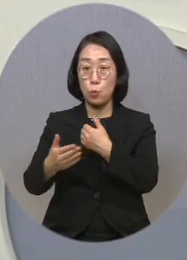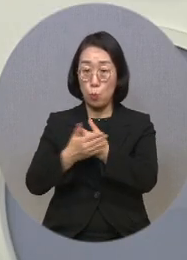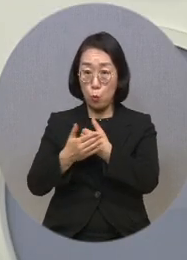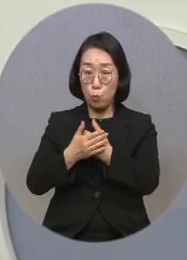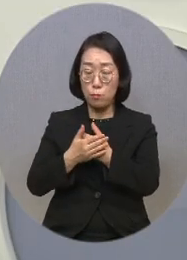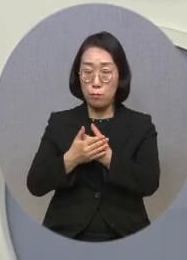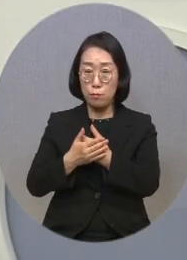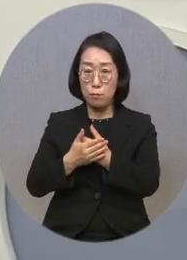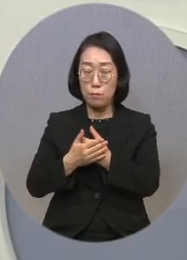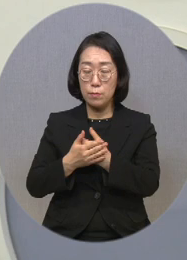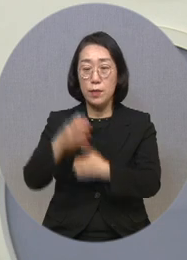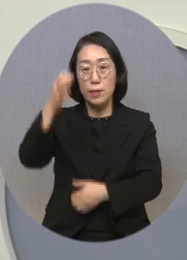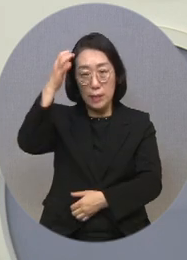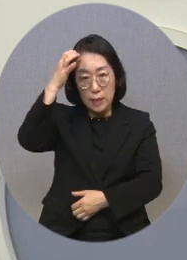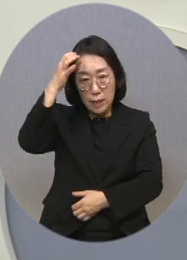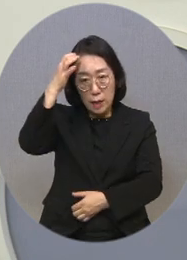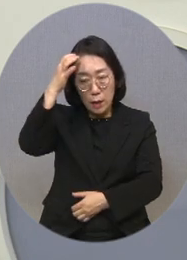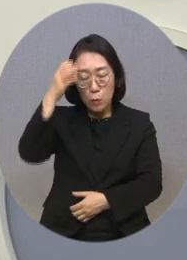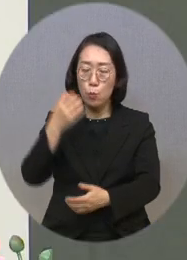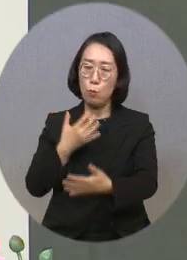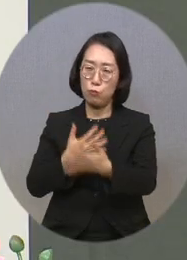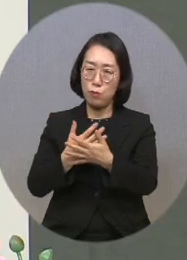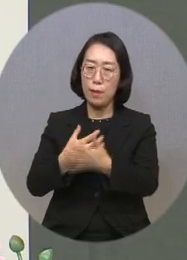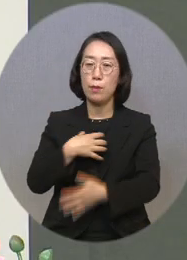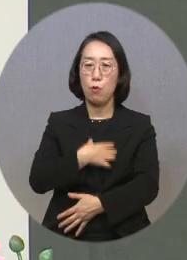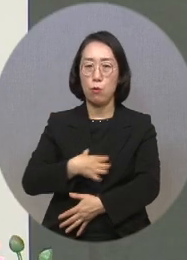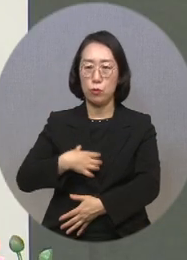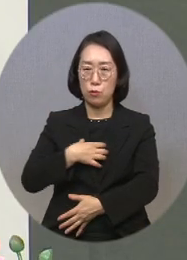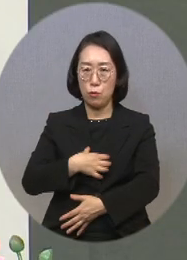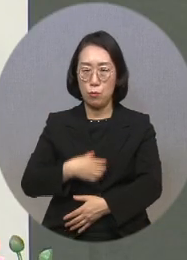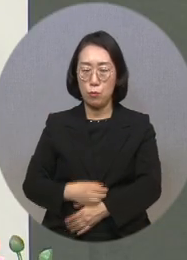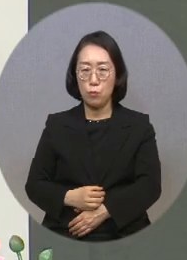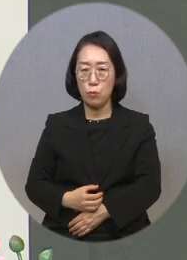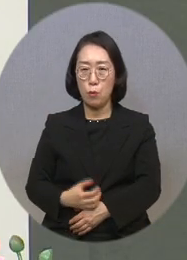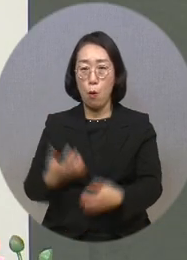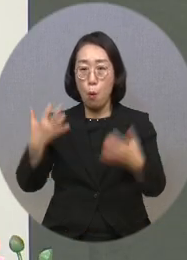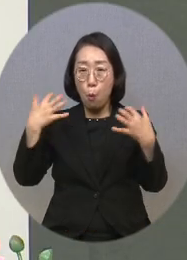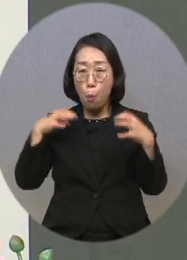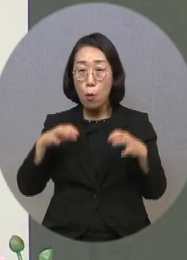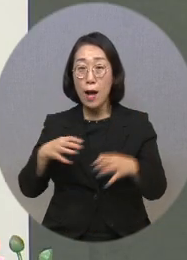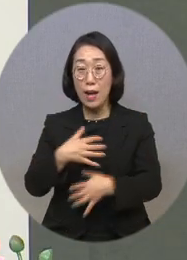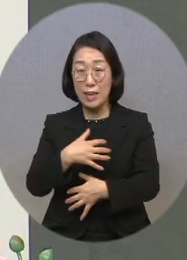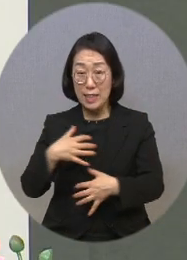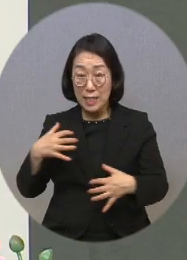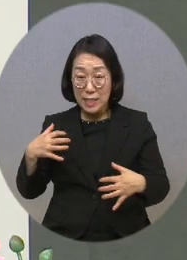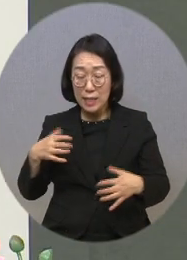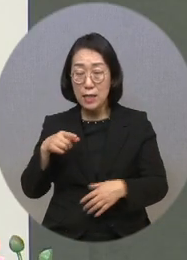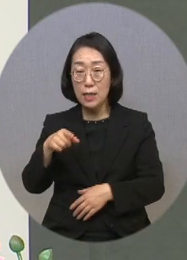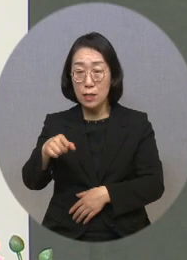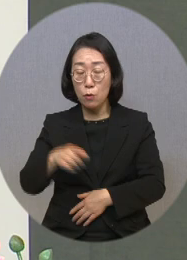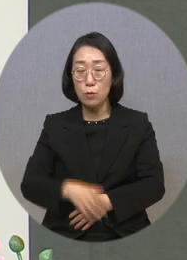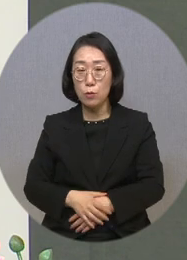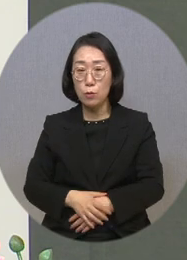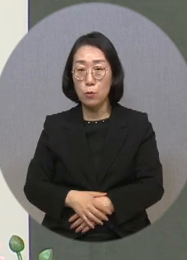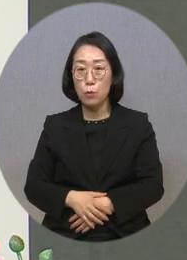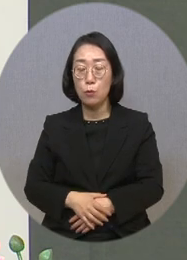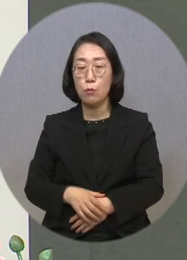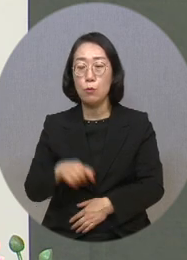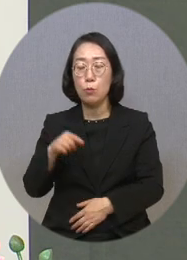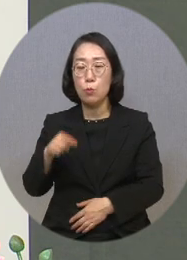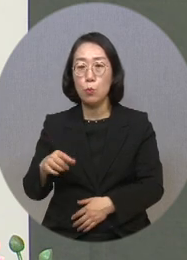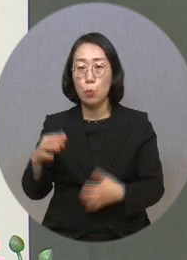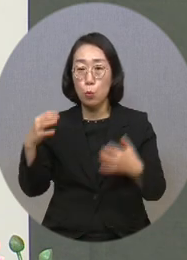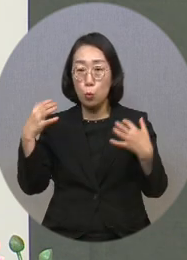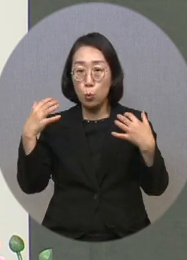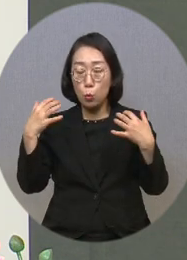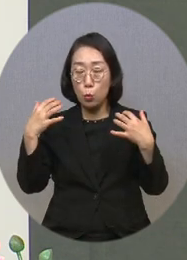것인가 기대가 많이 되면서도 불안합니다. 왜냐? 호랑이는 우리가 객관적으로 볼 때 동물의 왕이면서